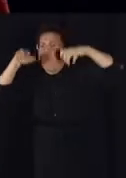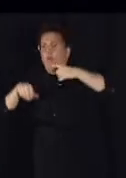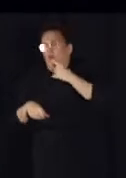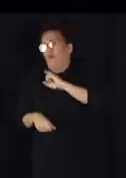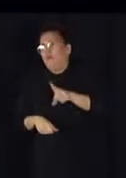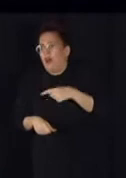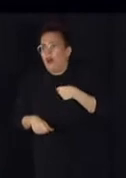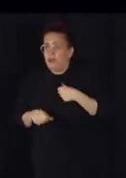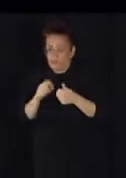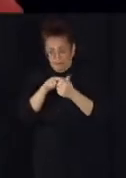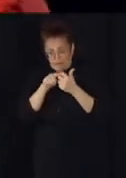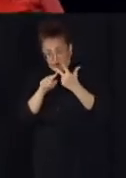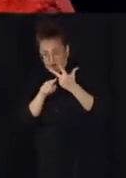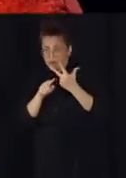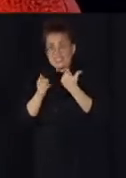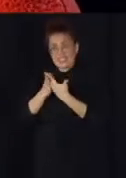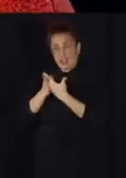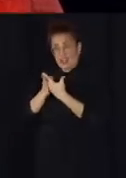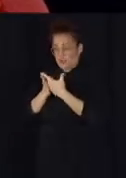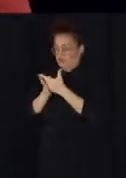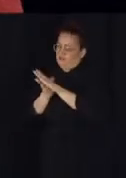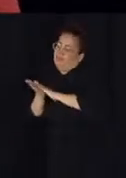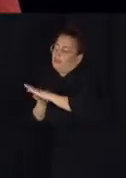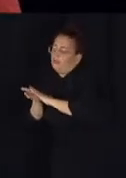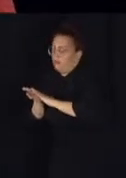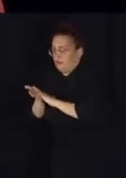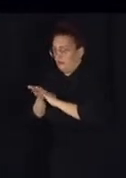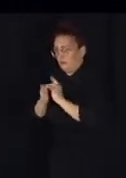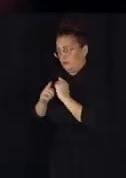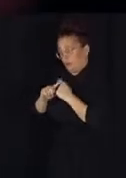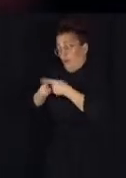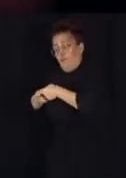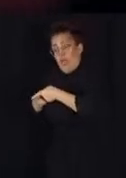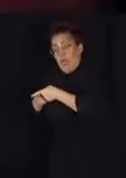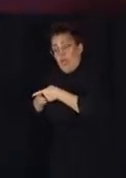Quelles excuses valables allez-vous inventer pour justifier la destruction d'un monde ?